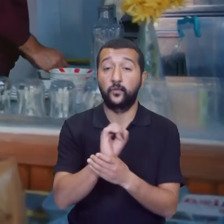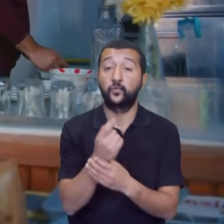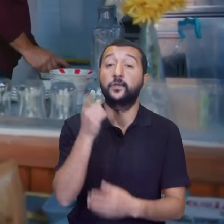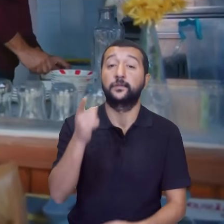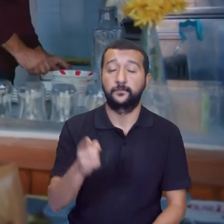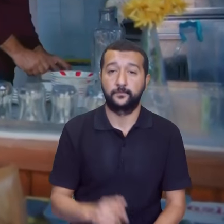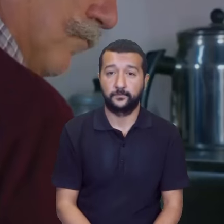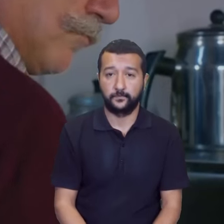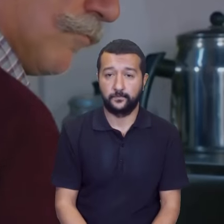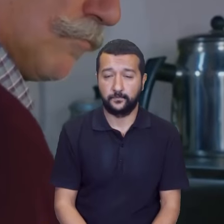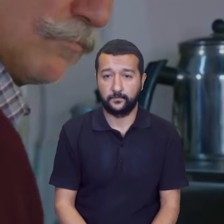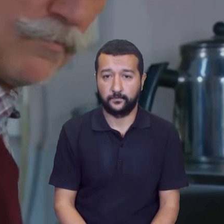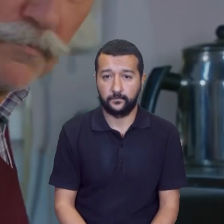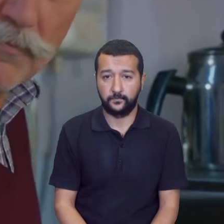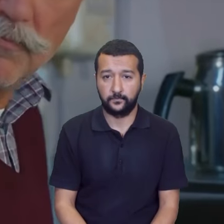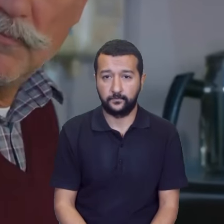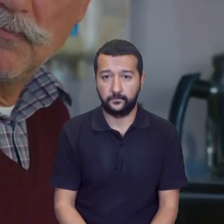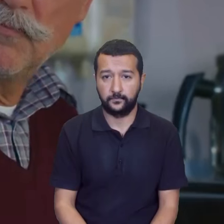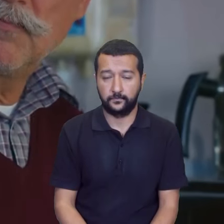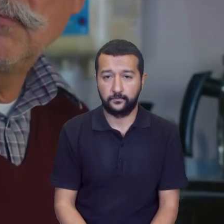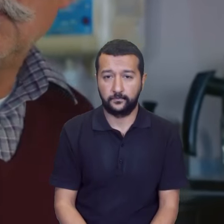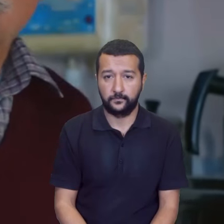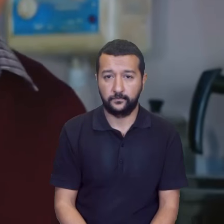Ustacığım. Halit'e döndü.